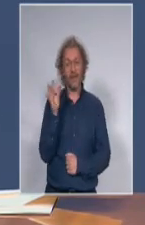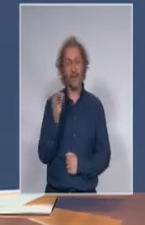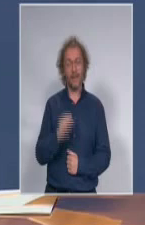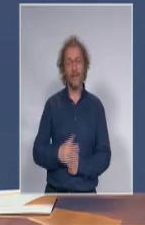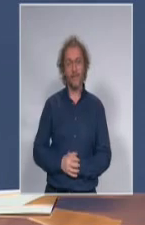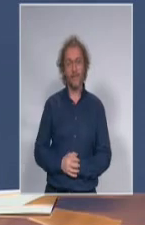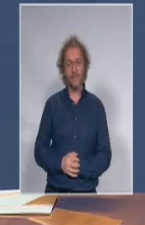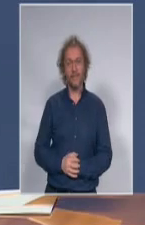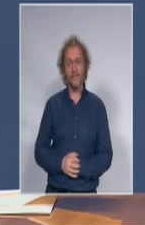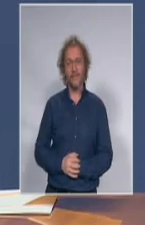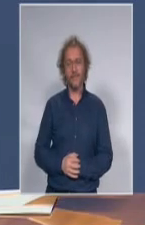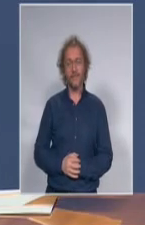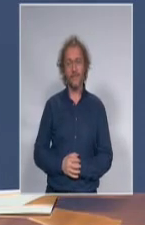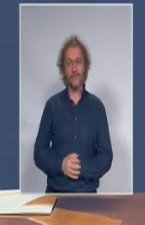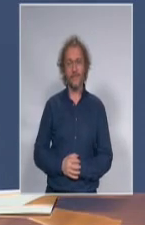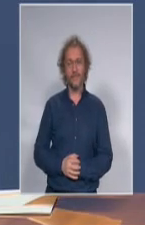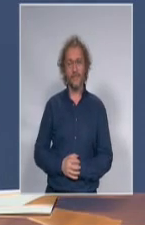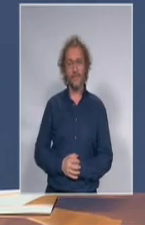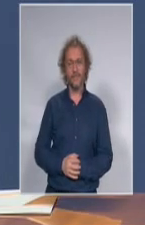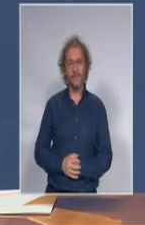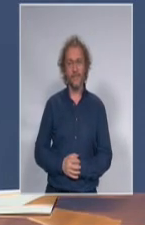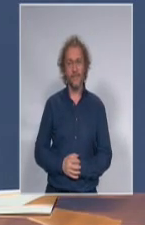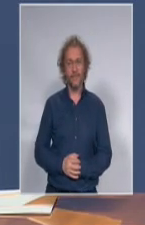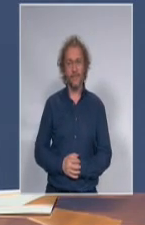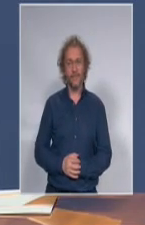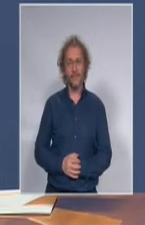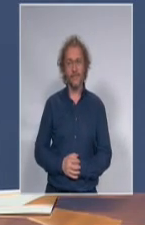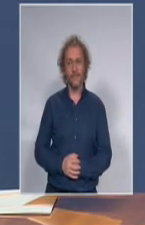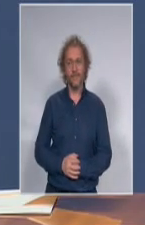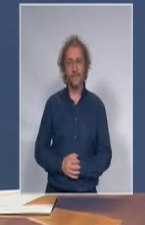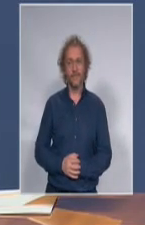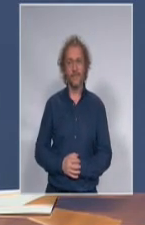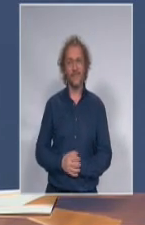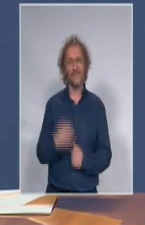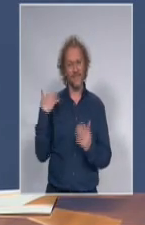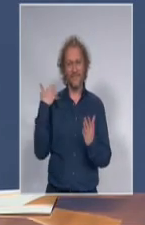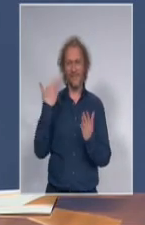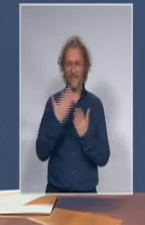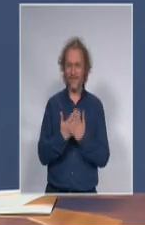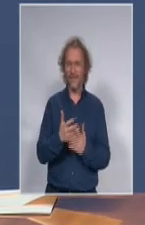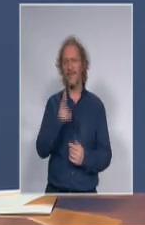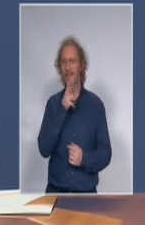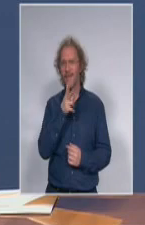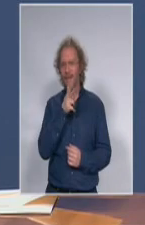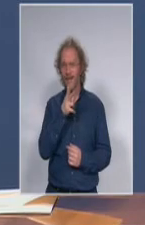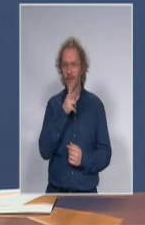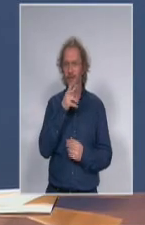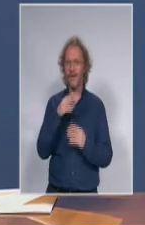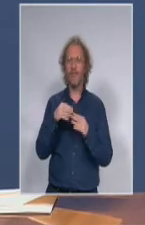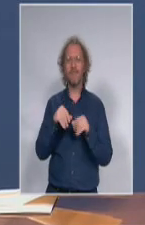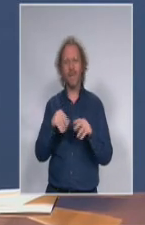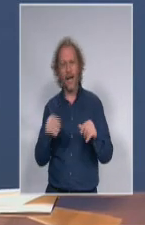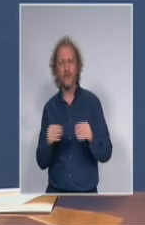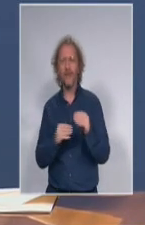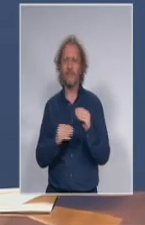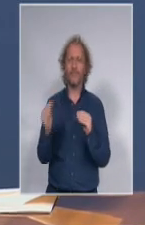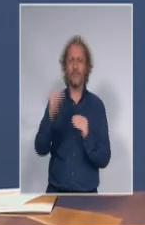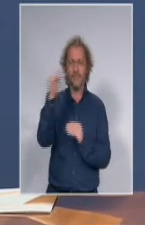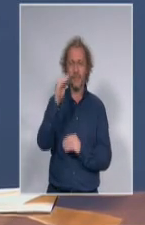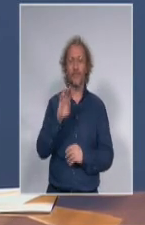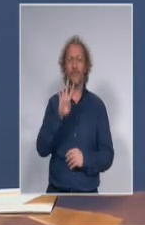da je prosečan rast tražnje za brašnom 463%.